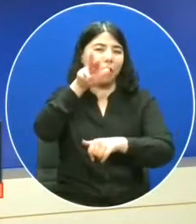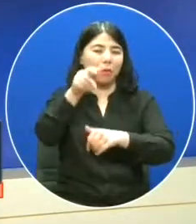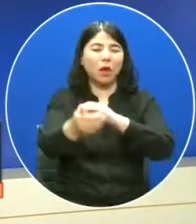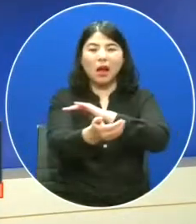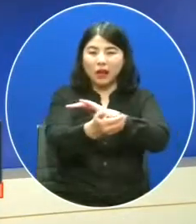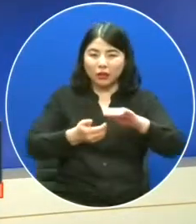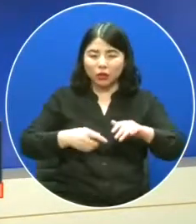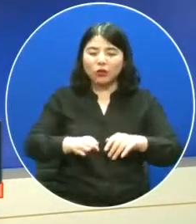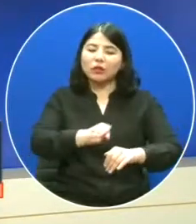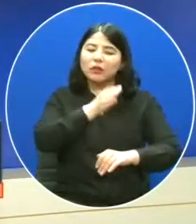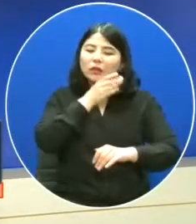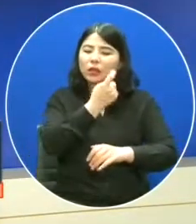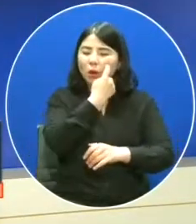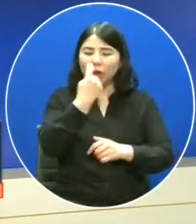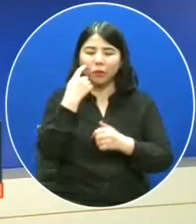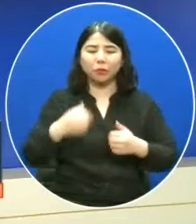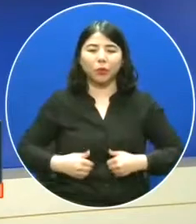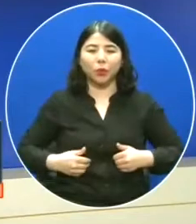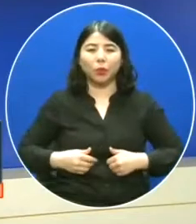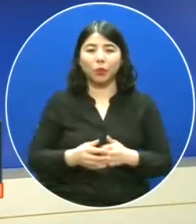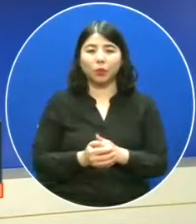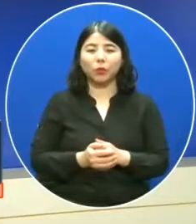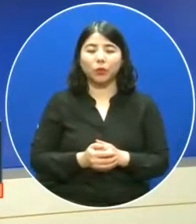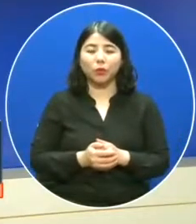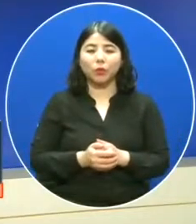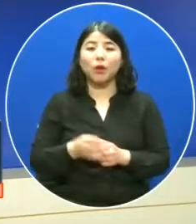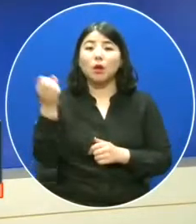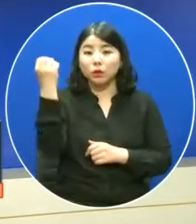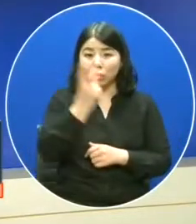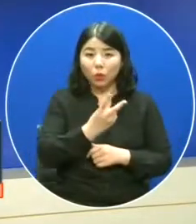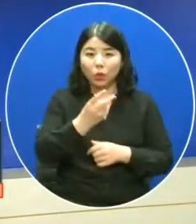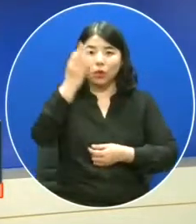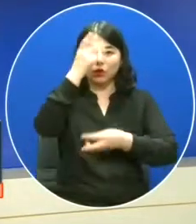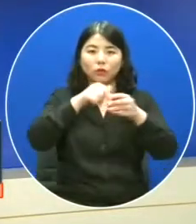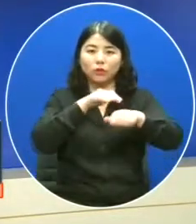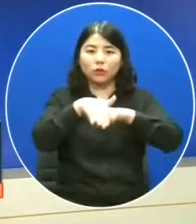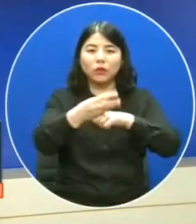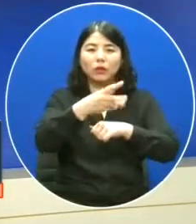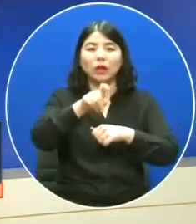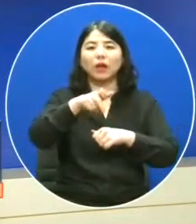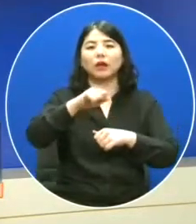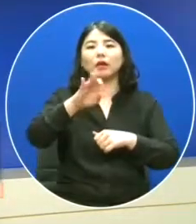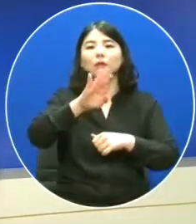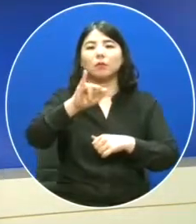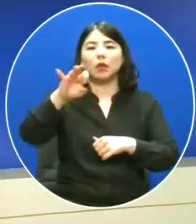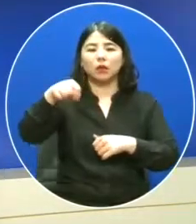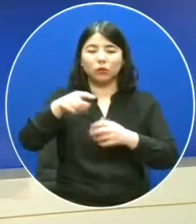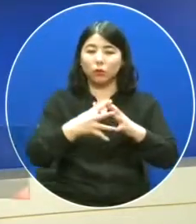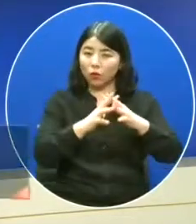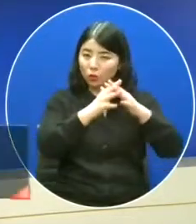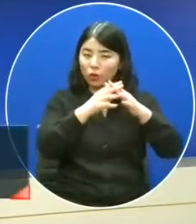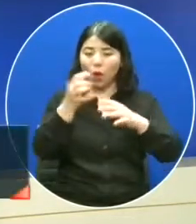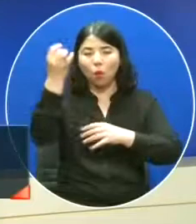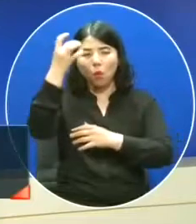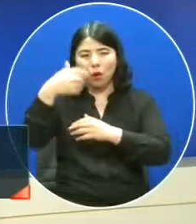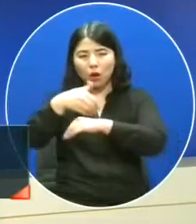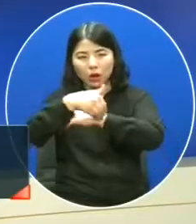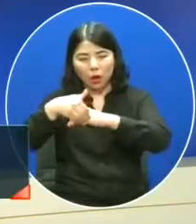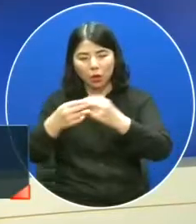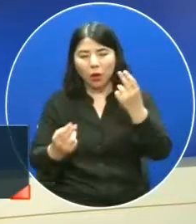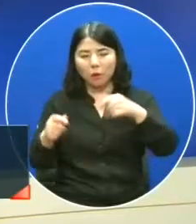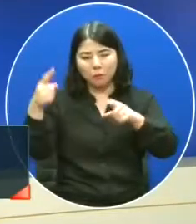전에 사실관계를 확인할 필요가 있습니다. 또 청주형 라키비움 건설이 기존의